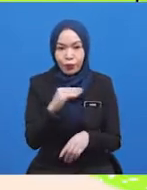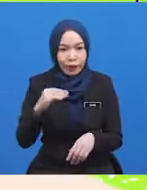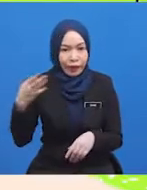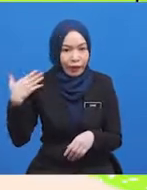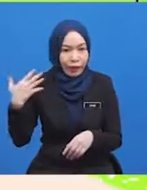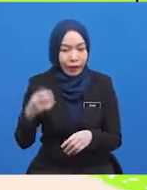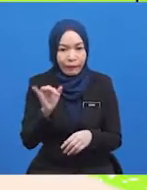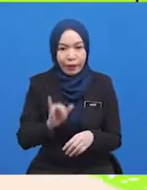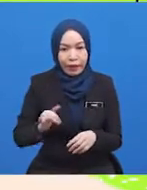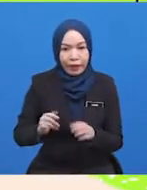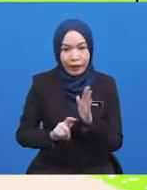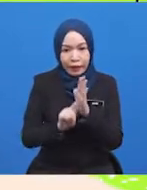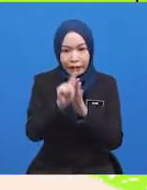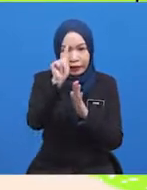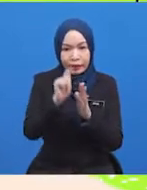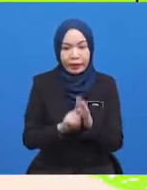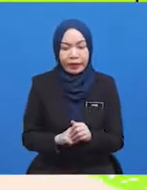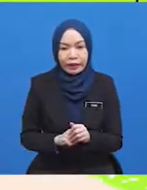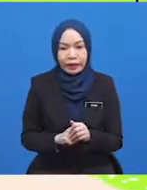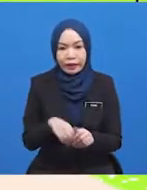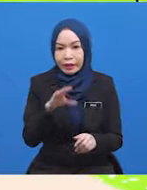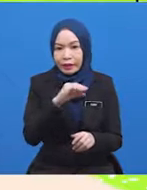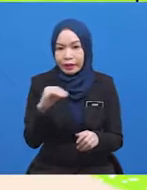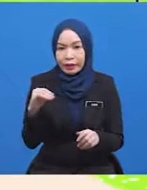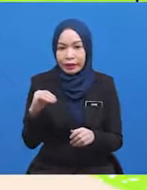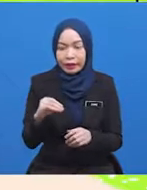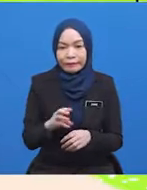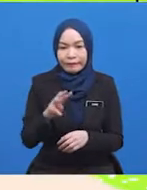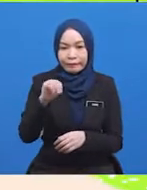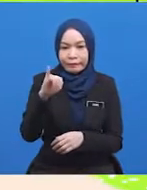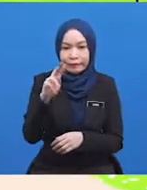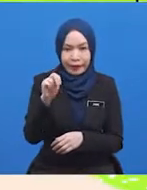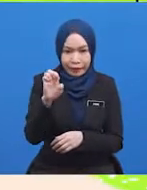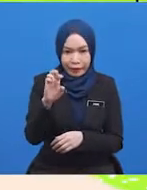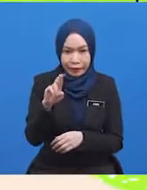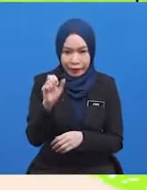tekstur, komposisi mineral dan membentuk batuan baru.